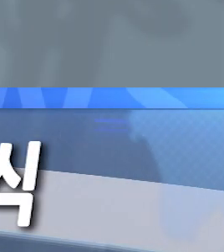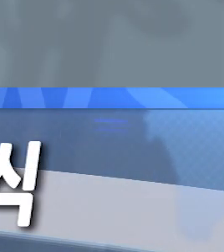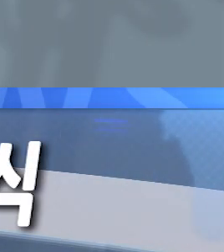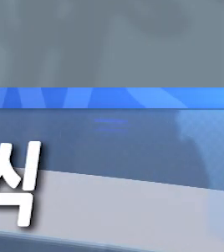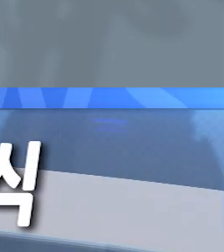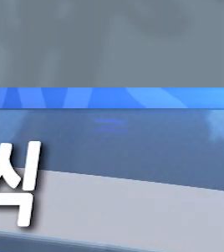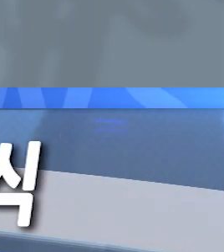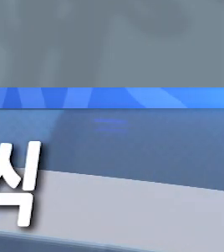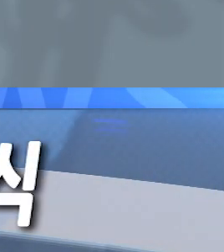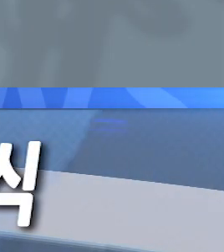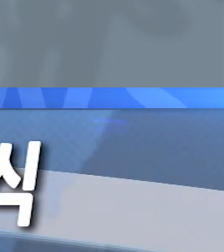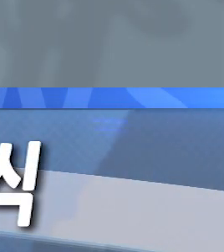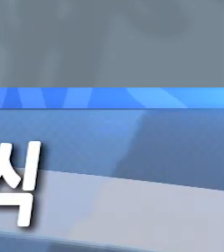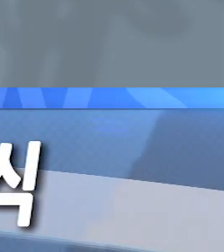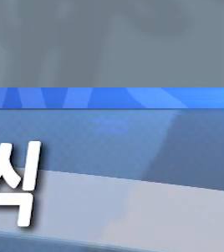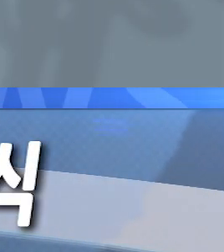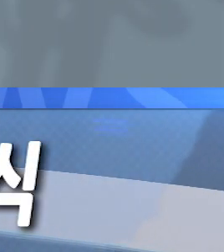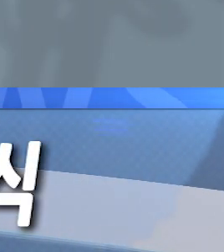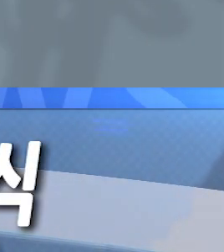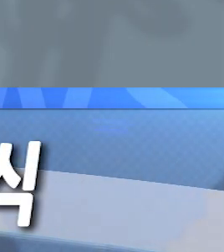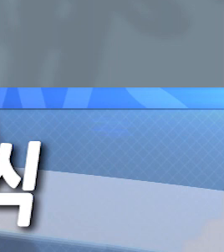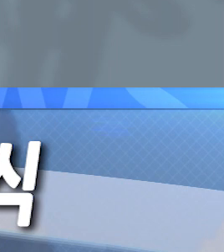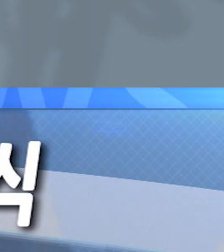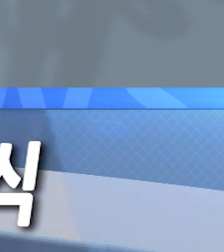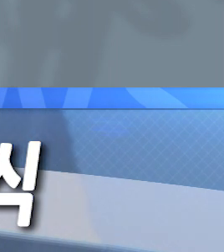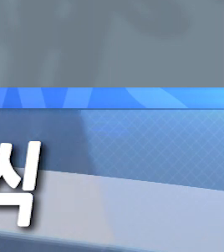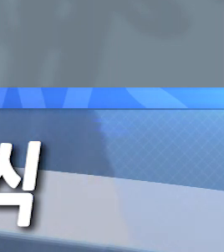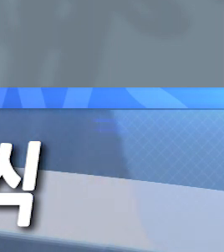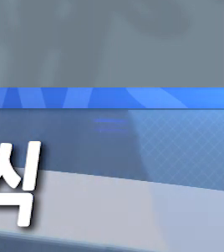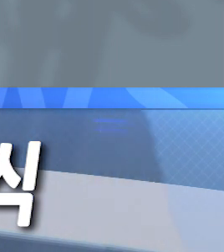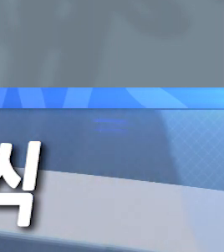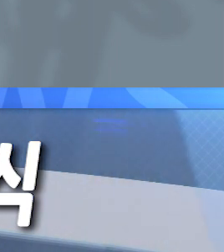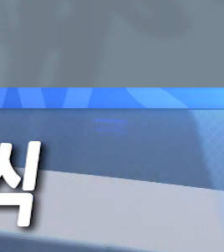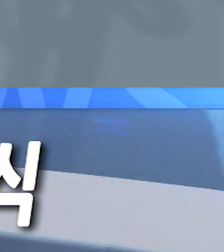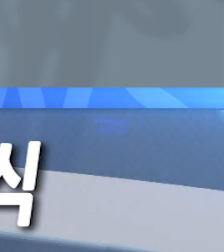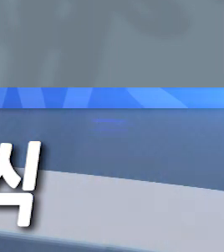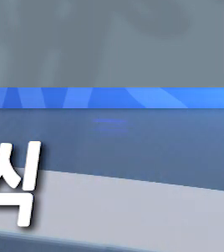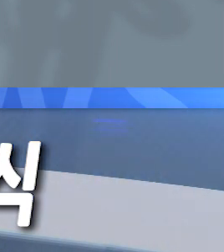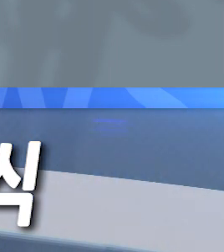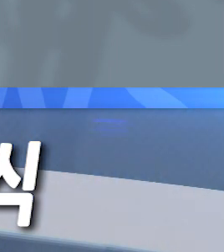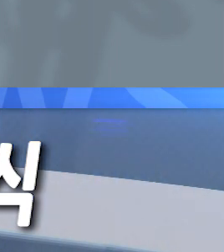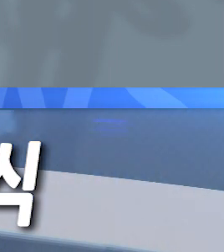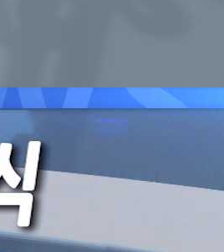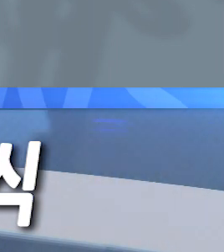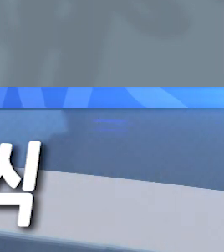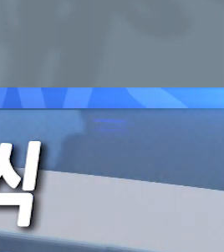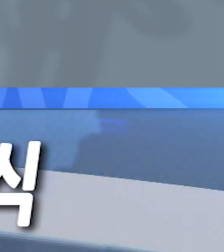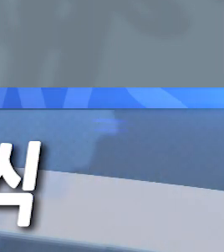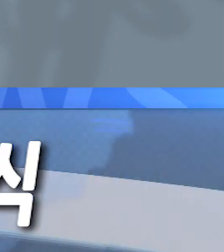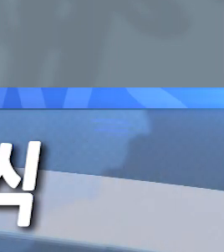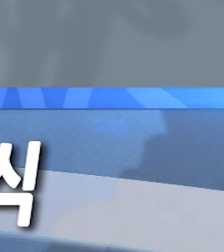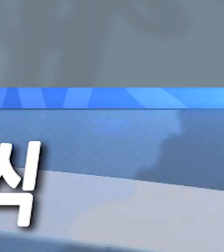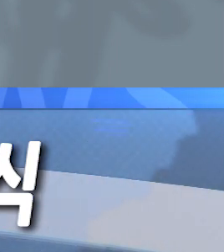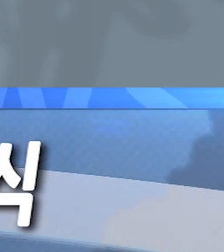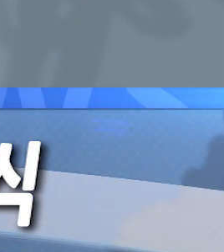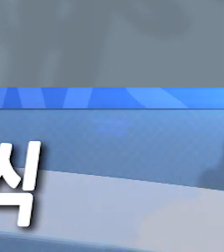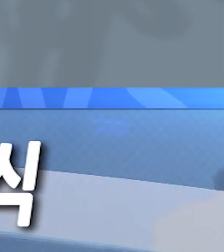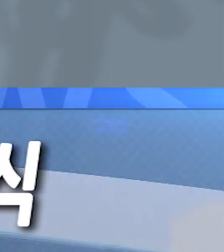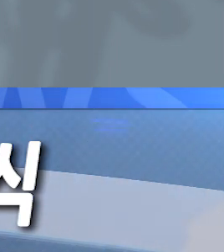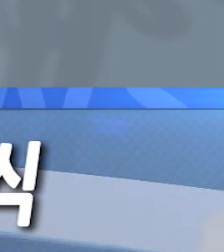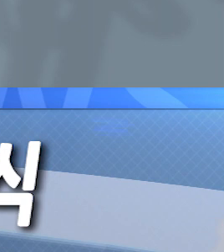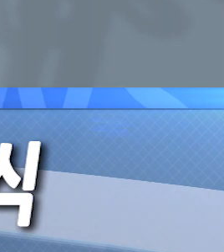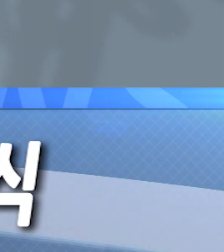드라마나 영화를 볼 때 귀엽고 깜찍한 아역배우들이 등장해 미소를 짓게 만드는데요. 이번에는 서울 구로